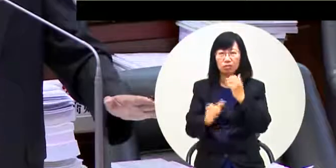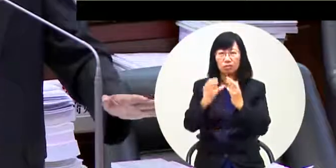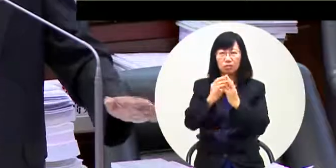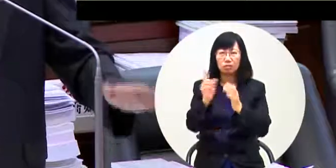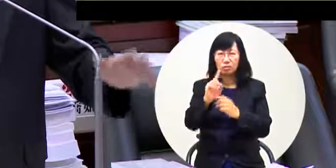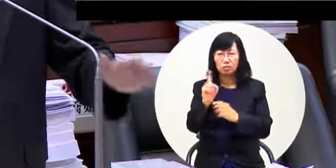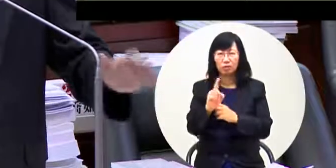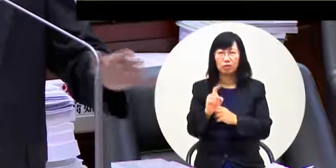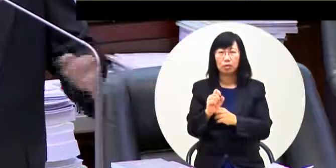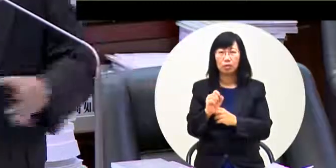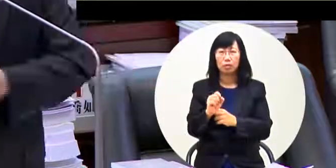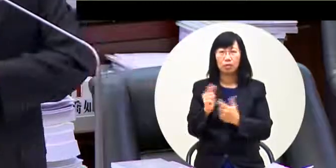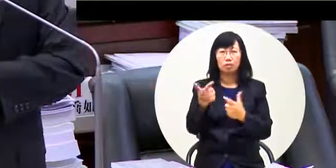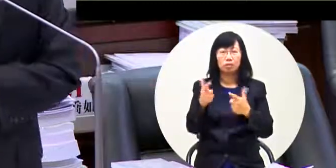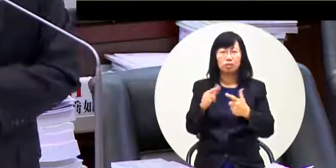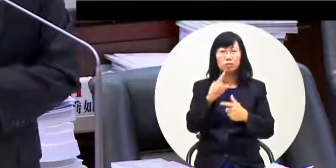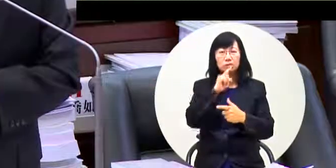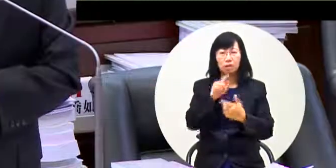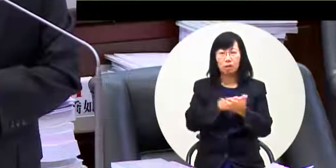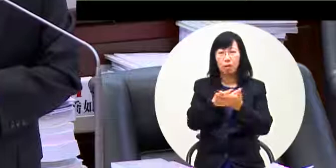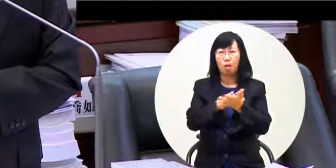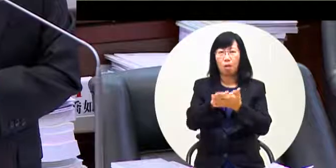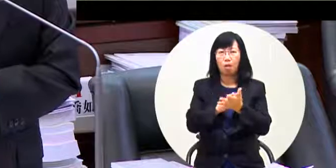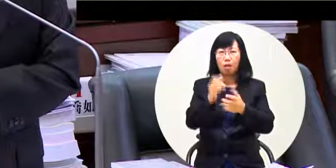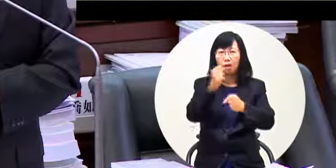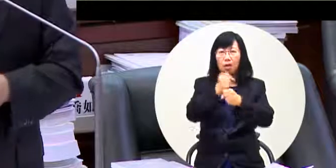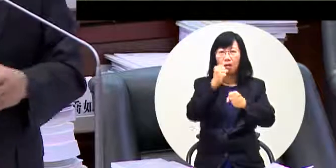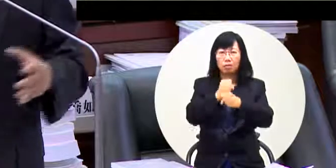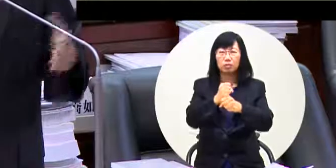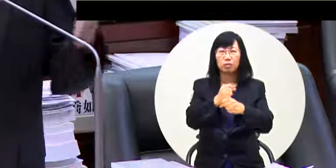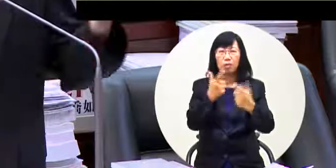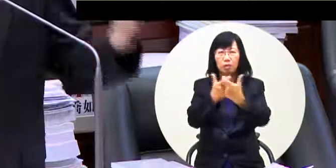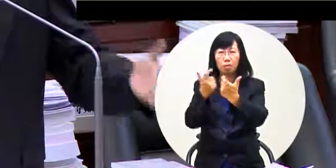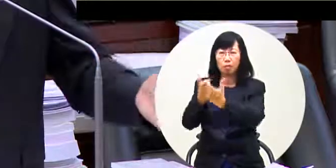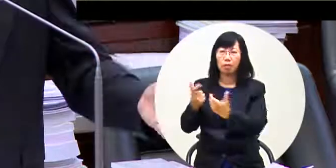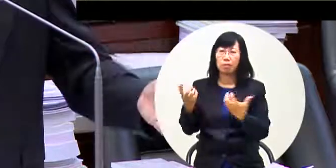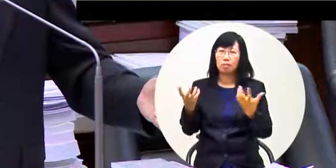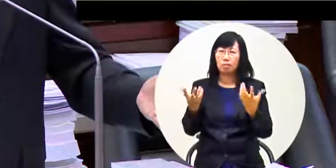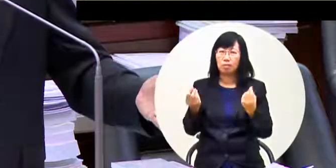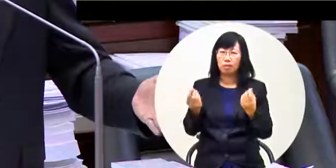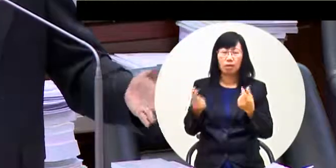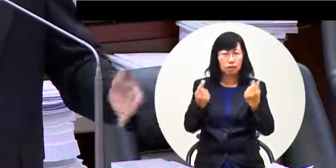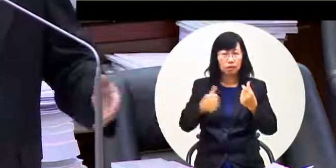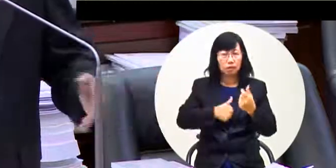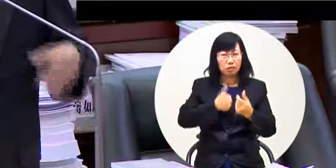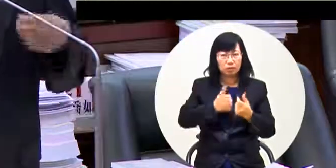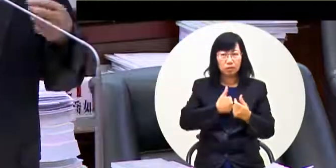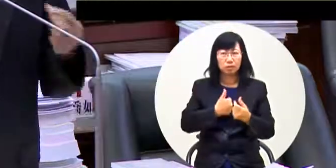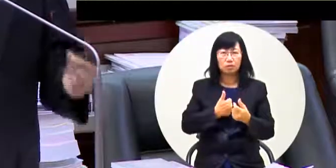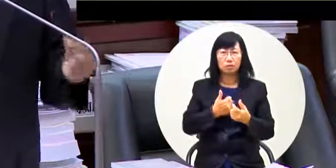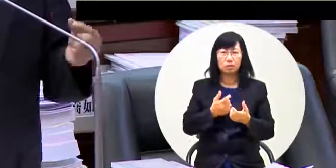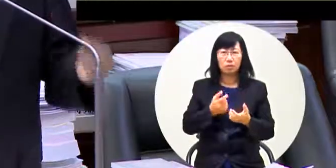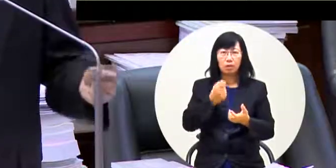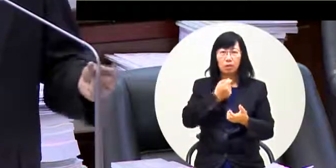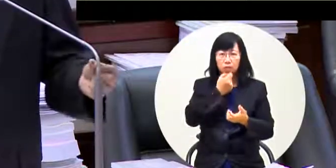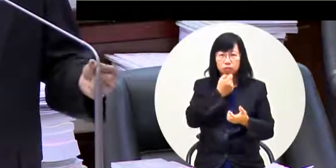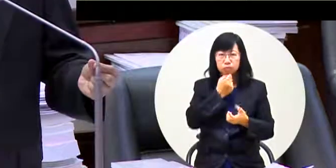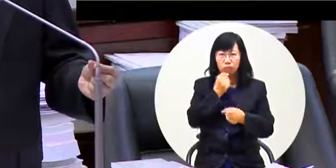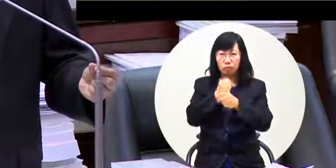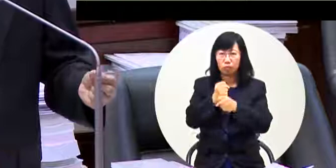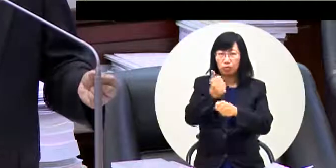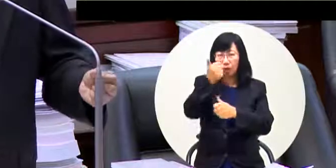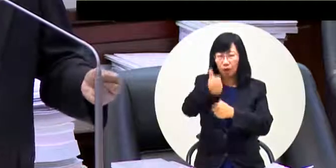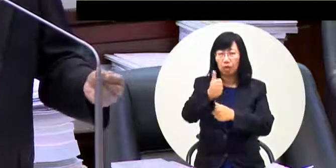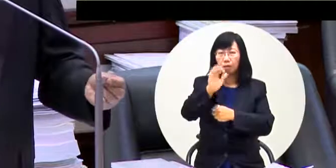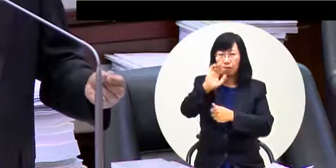是真的巧妇难为无米之炊。我们有必要去斤斤计较